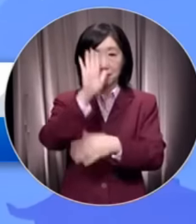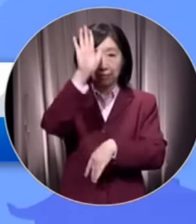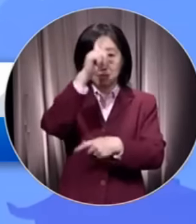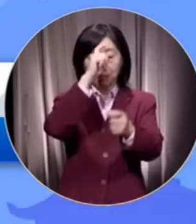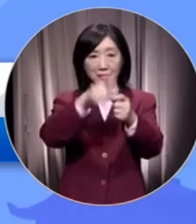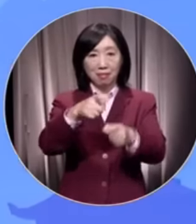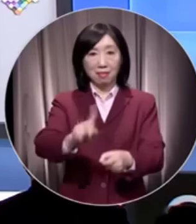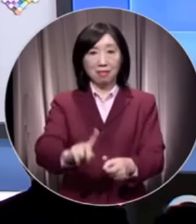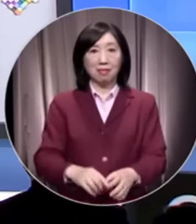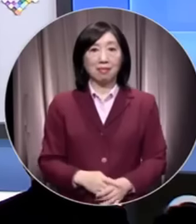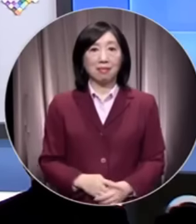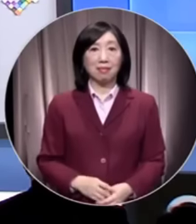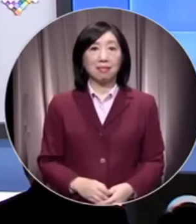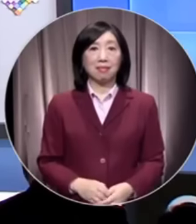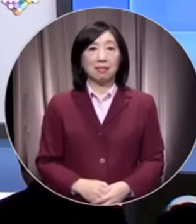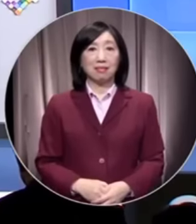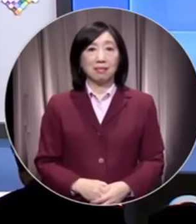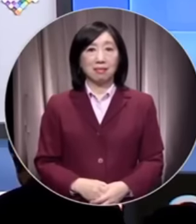愿景最好说明。